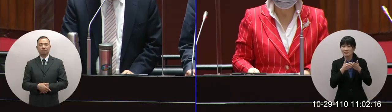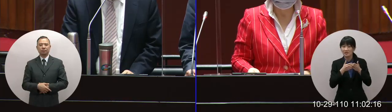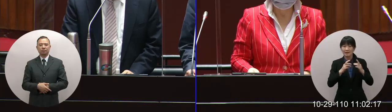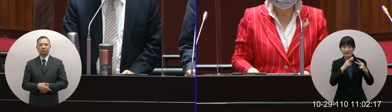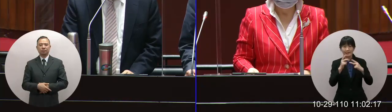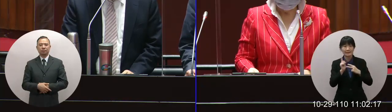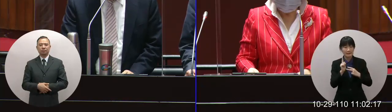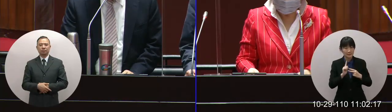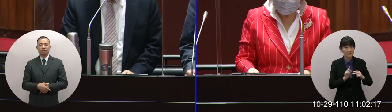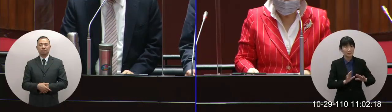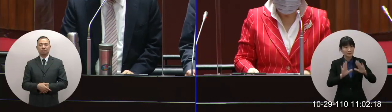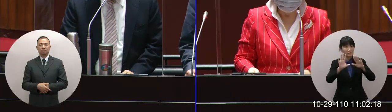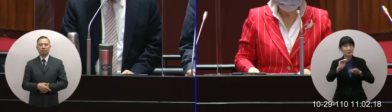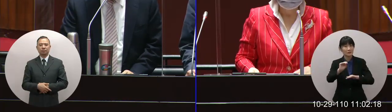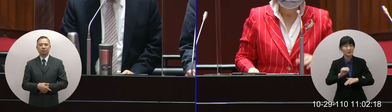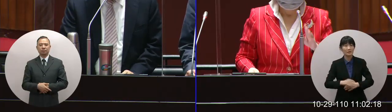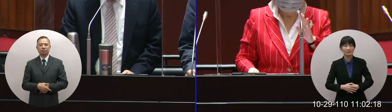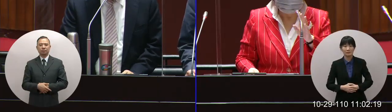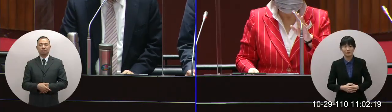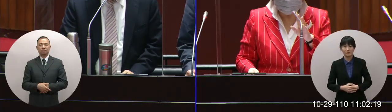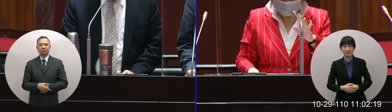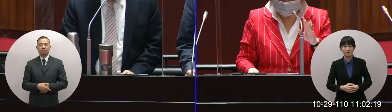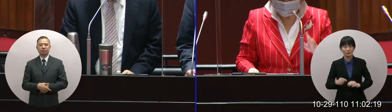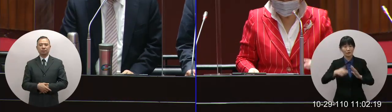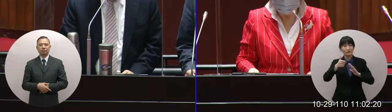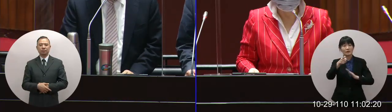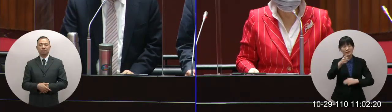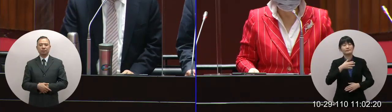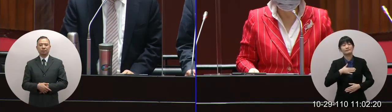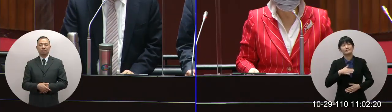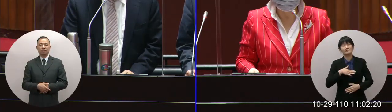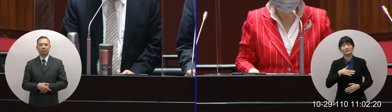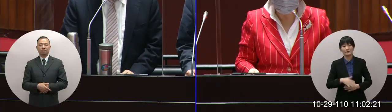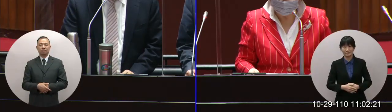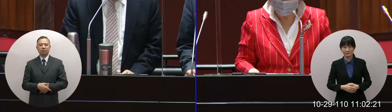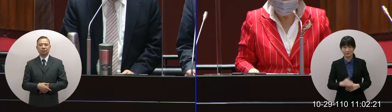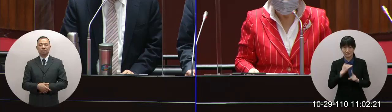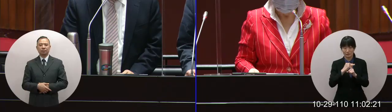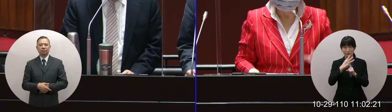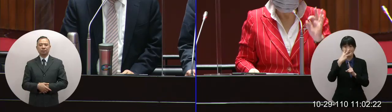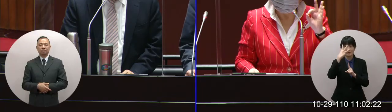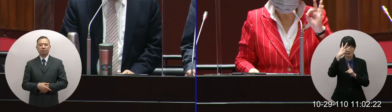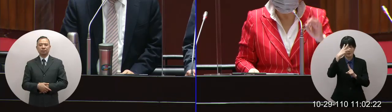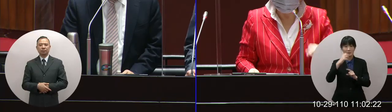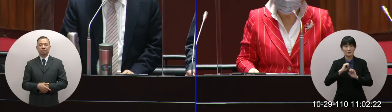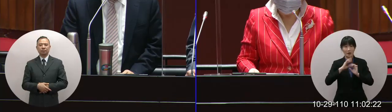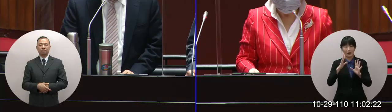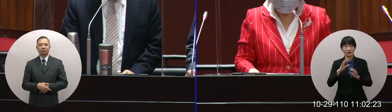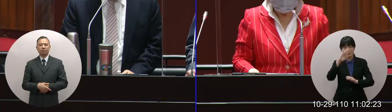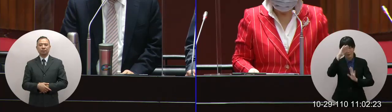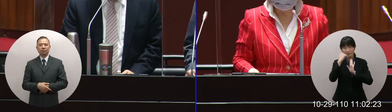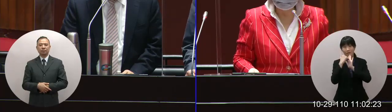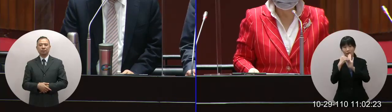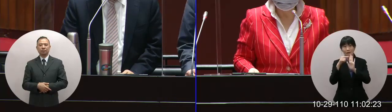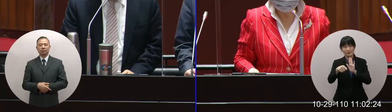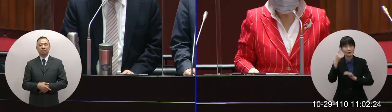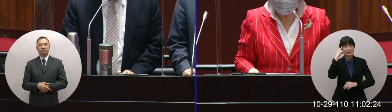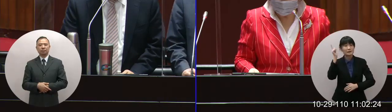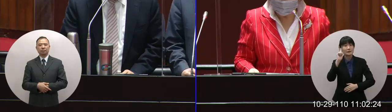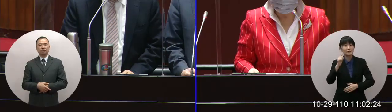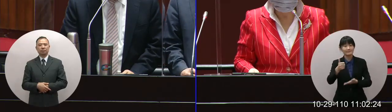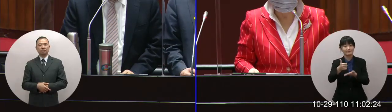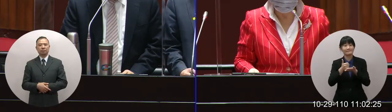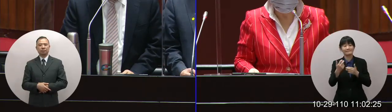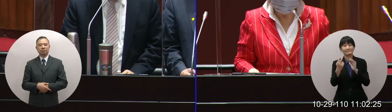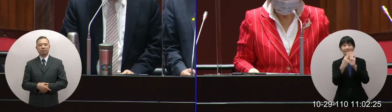方？院长，您一定知道什么是三级预防。三级预防，能不能说